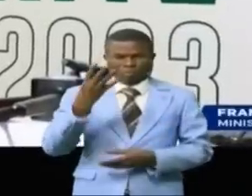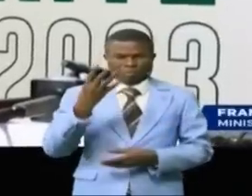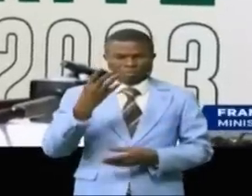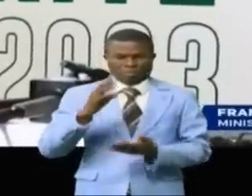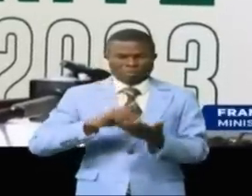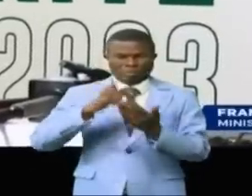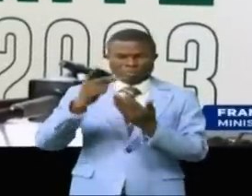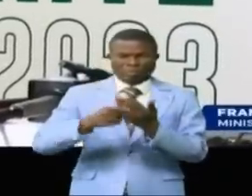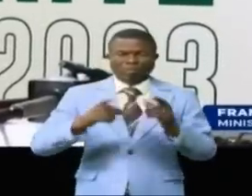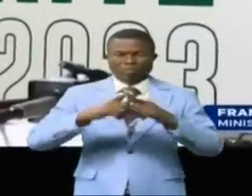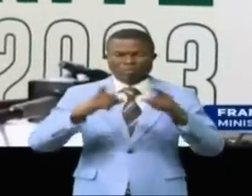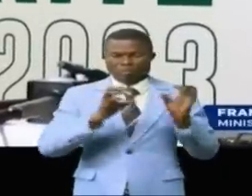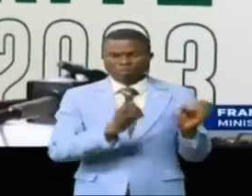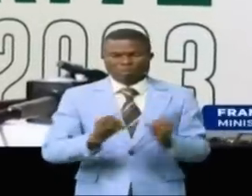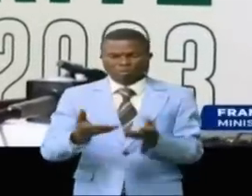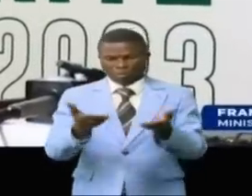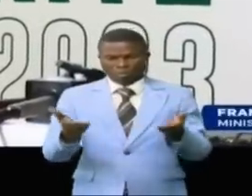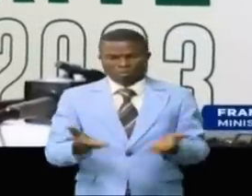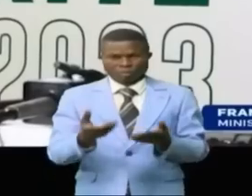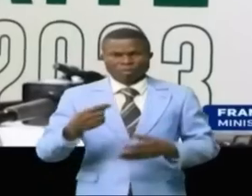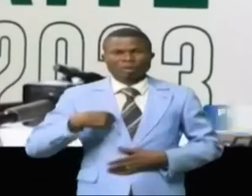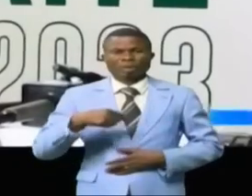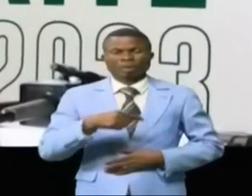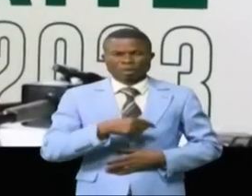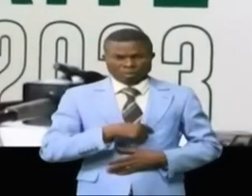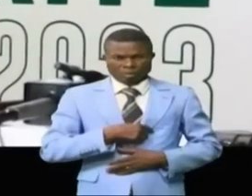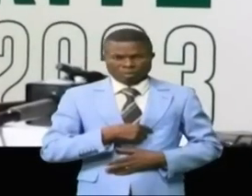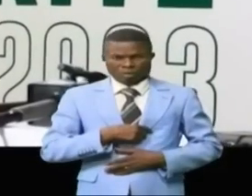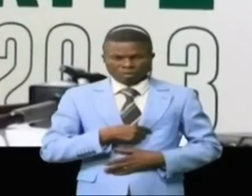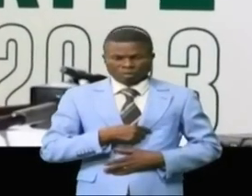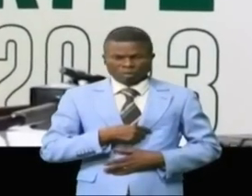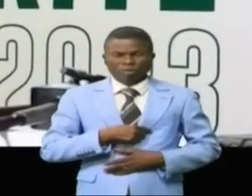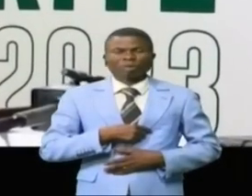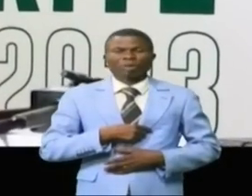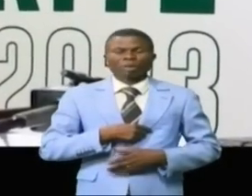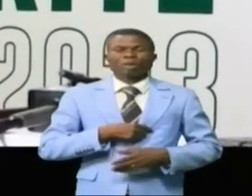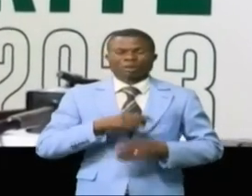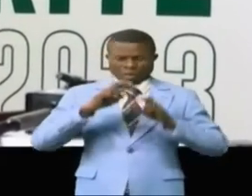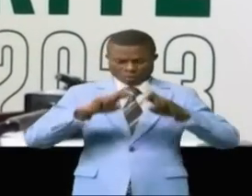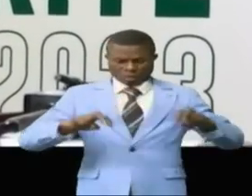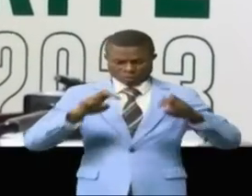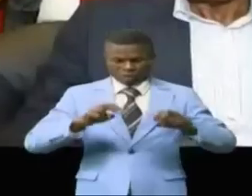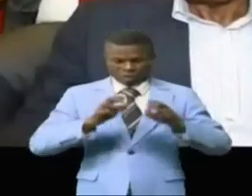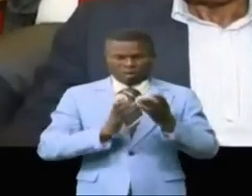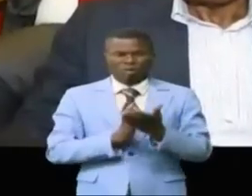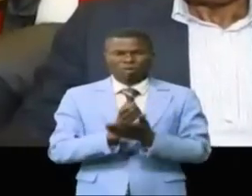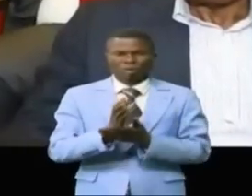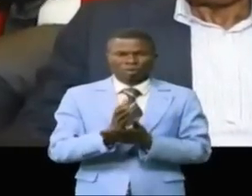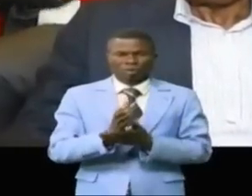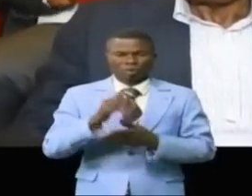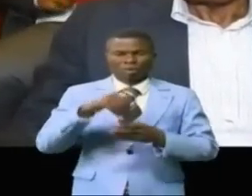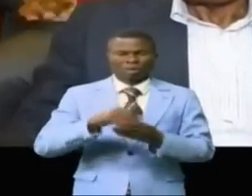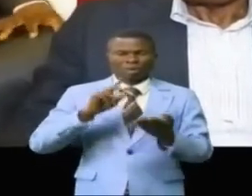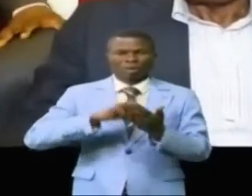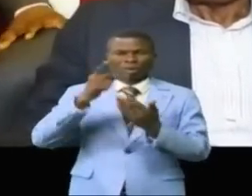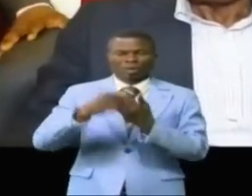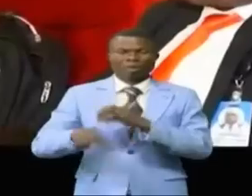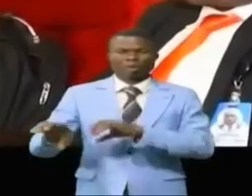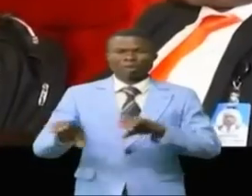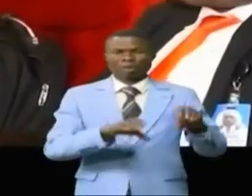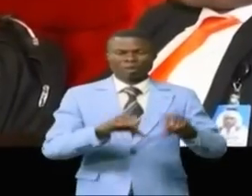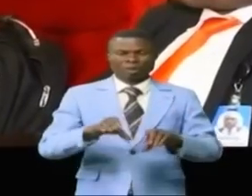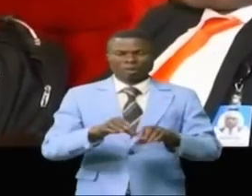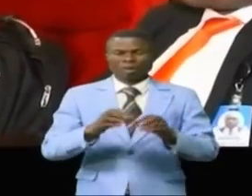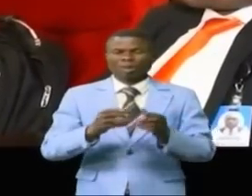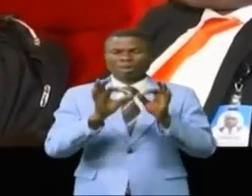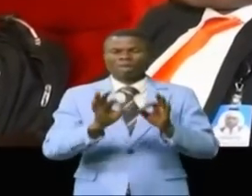panels organisés, nous sommes employés au travail de l'analyse consensuelle dans le cadre des actions